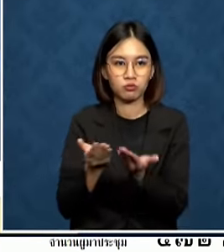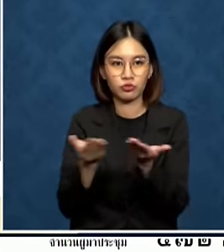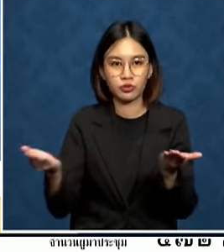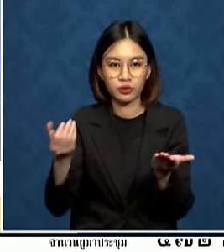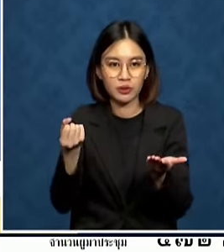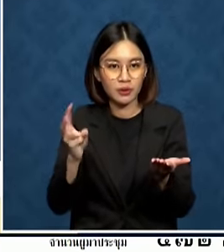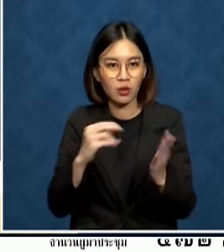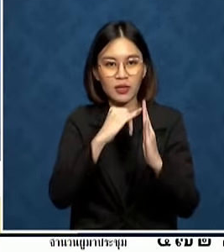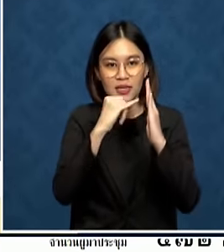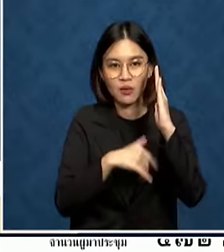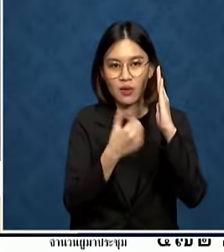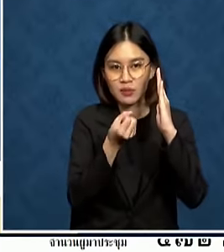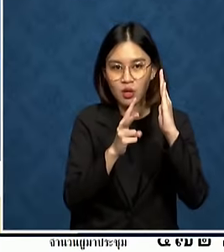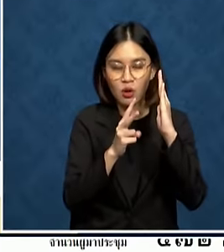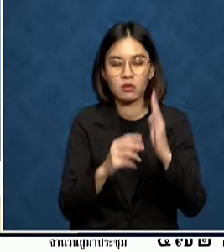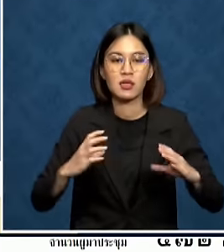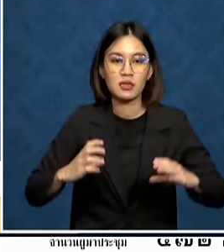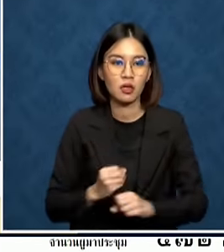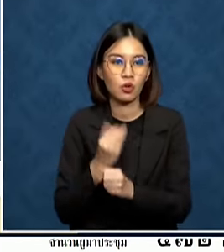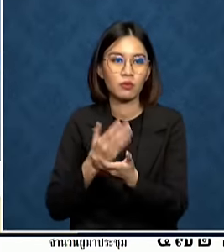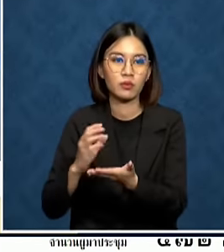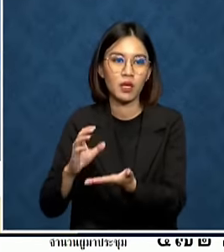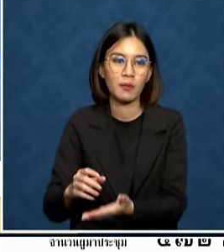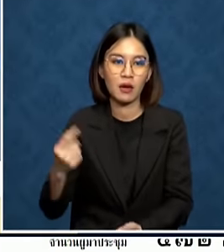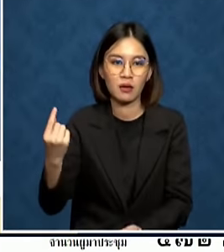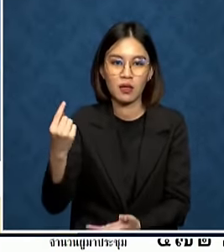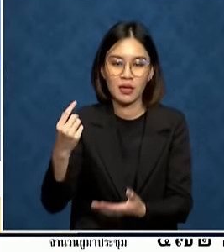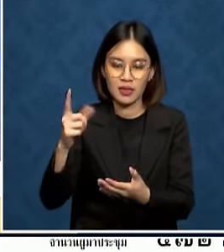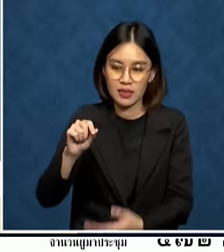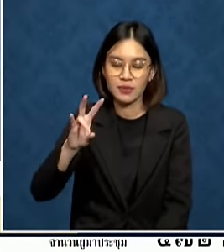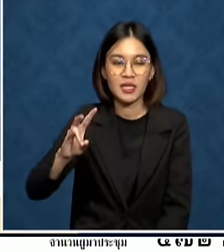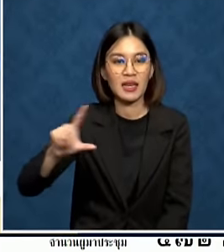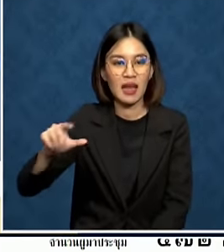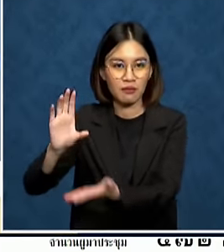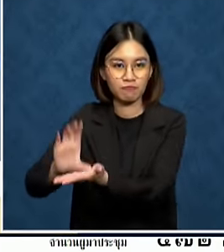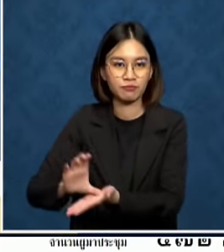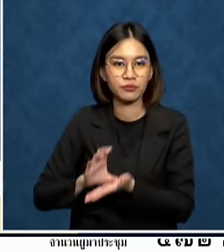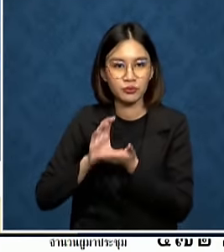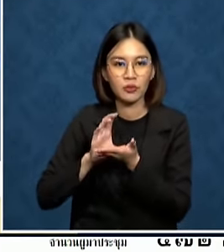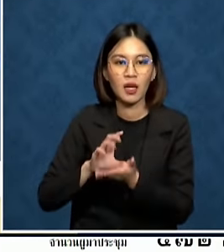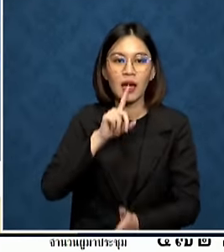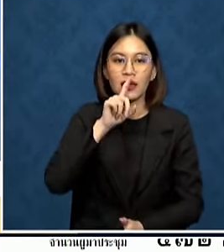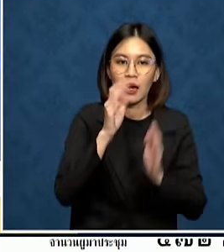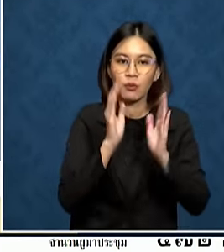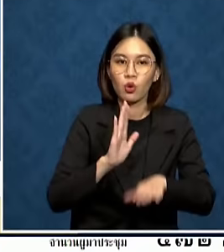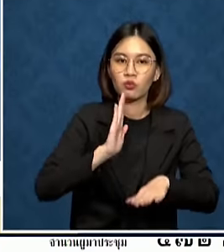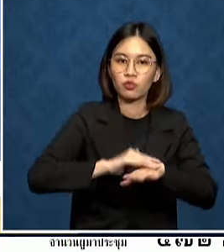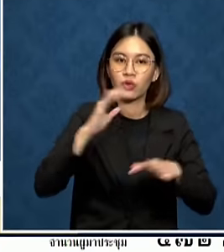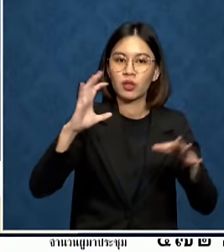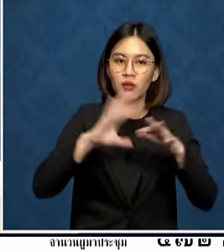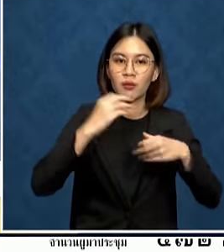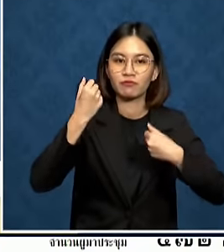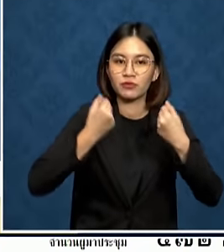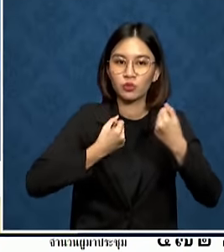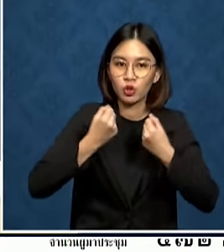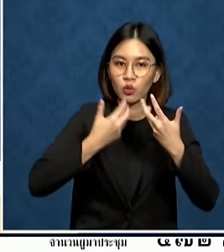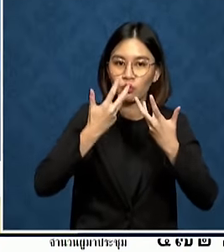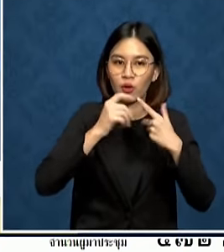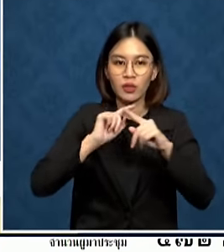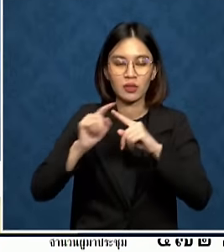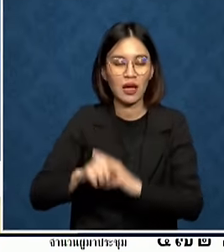ใน 12จังหวัดสรุปได้มา 1ชุด 27ล้านผมไปถามความเห็นผู้เชี่ยวชาญอษกรรญานยนต์นะครับเขาให้ความเห็นดี